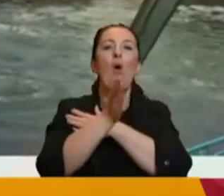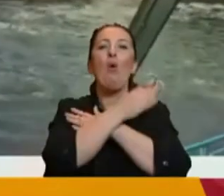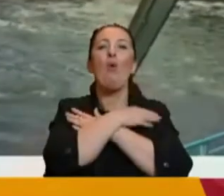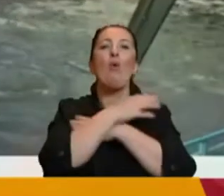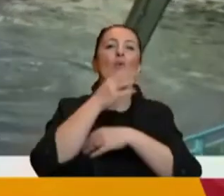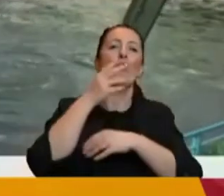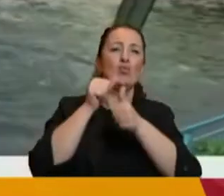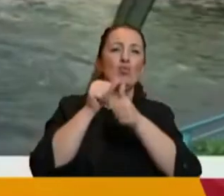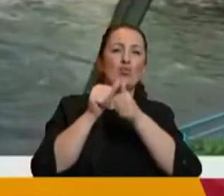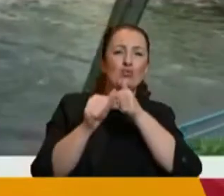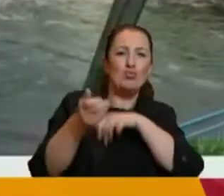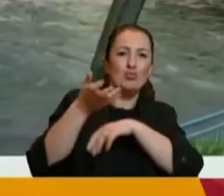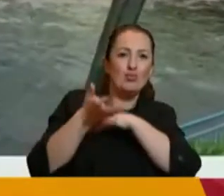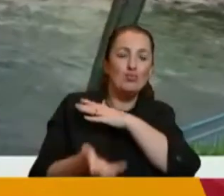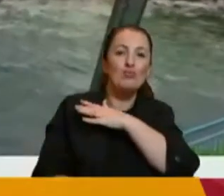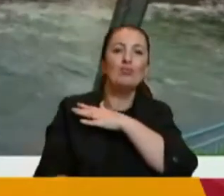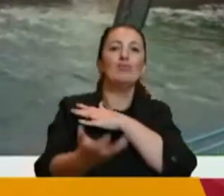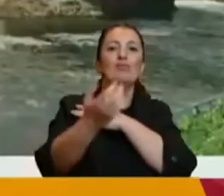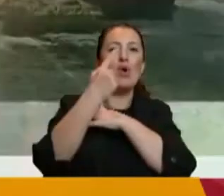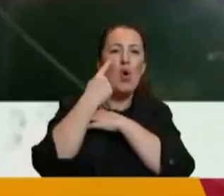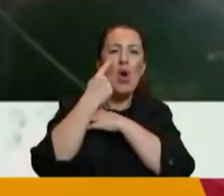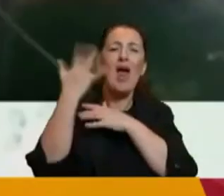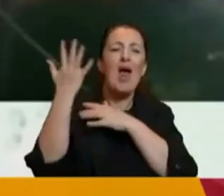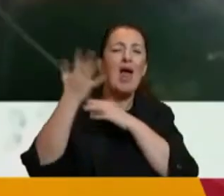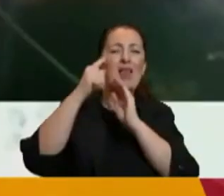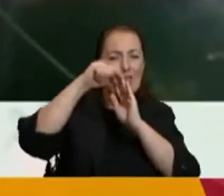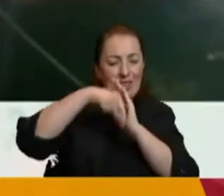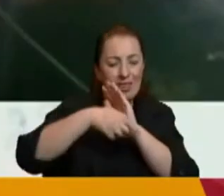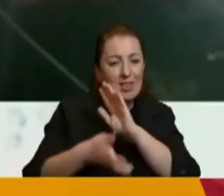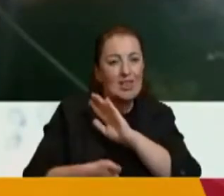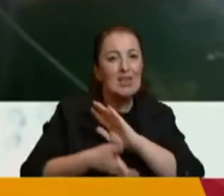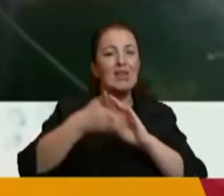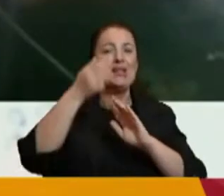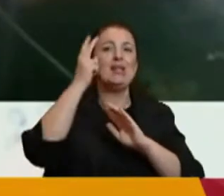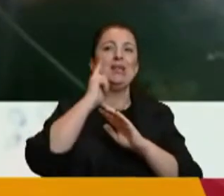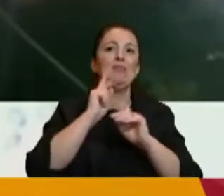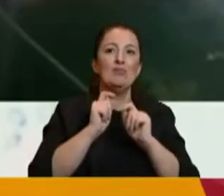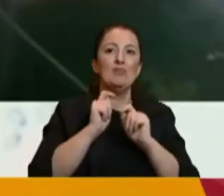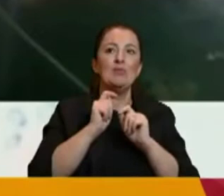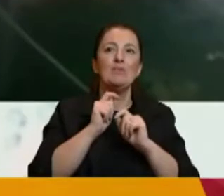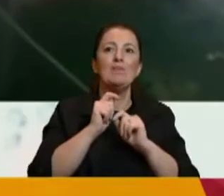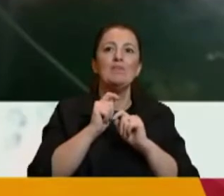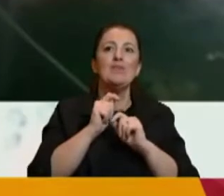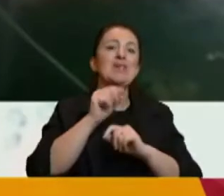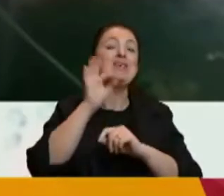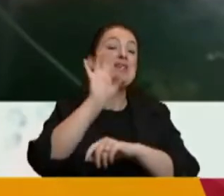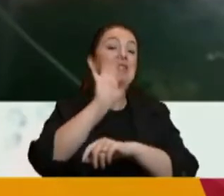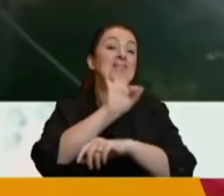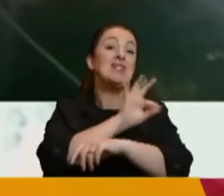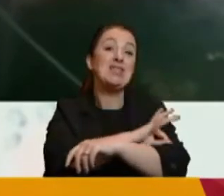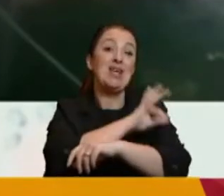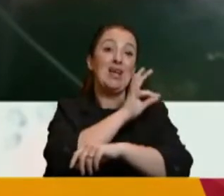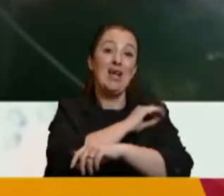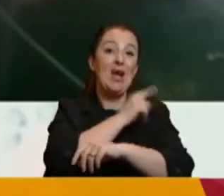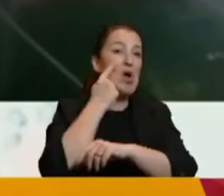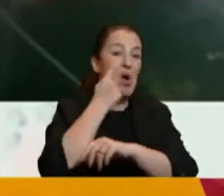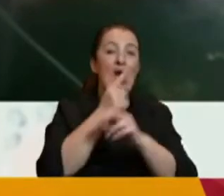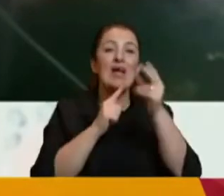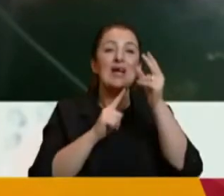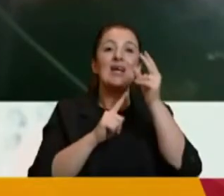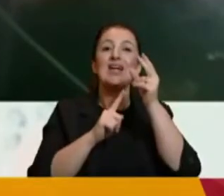araçlarımızla derenin dibini temizliyoruz Sarıyer İstinye Deresi Buradan da zaman